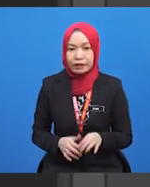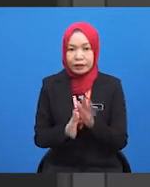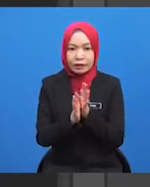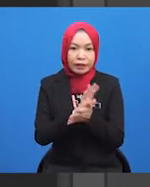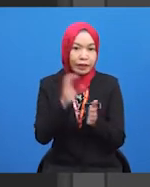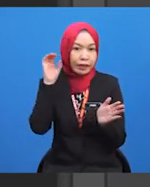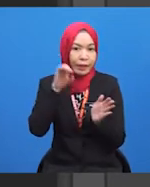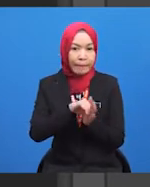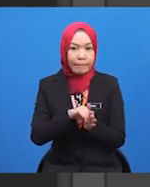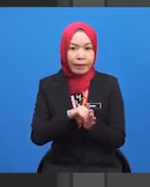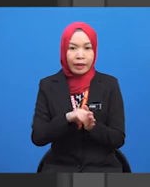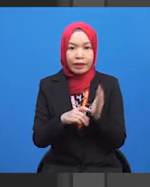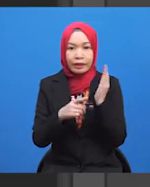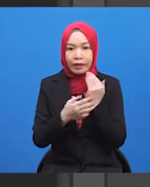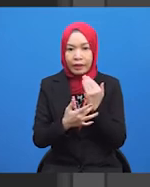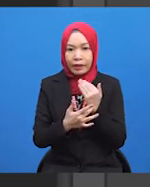tidak berubah.